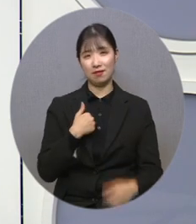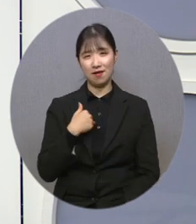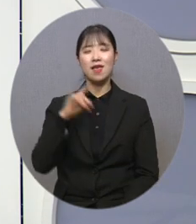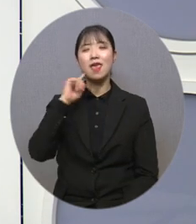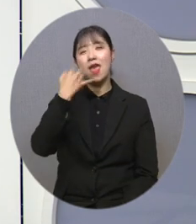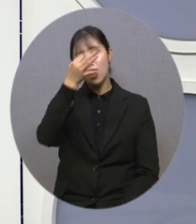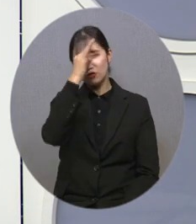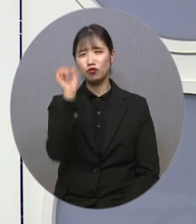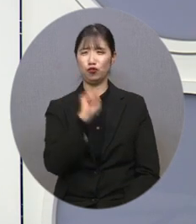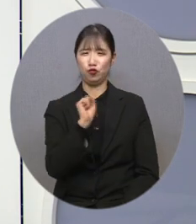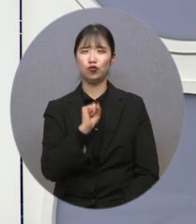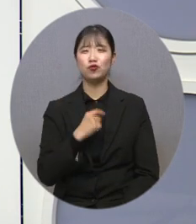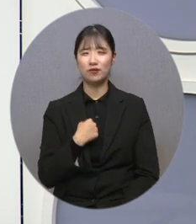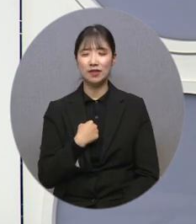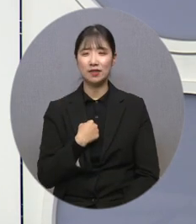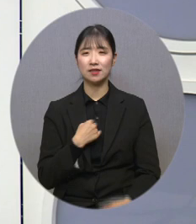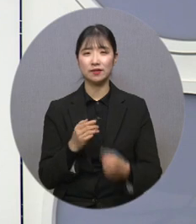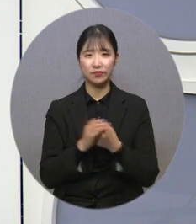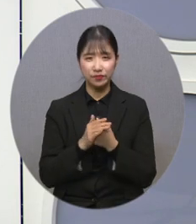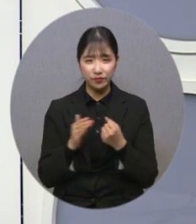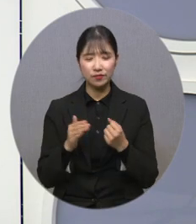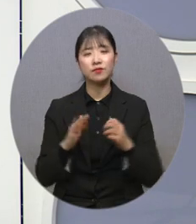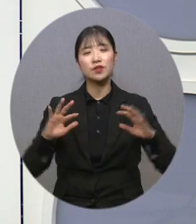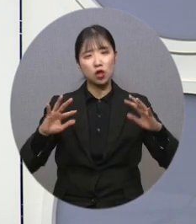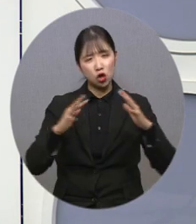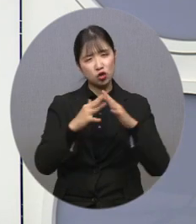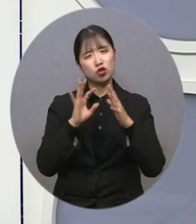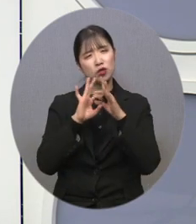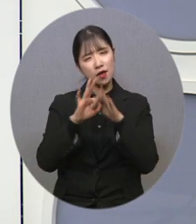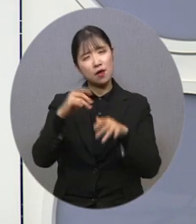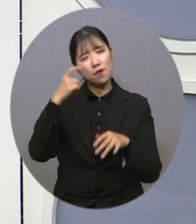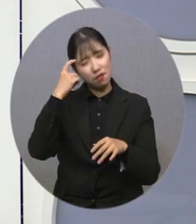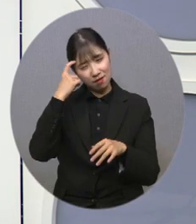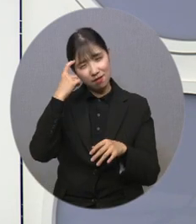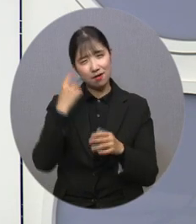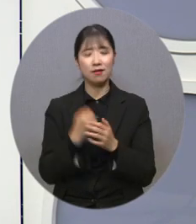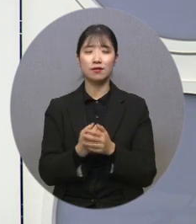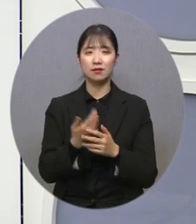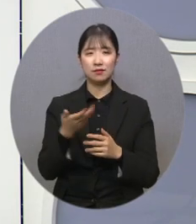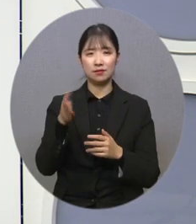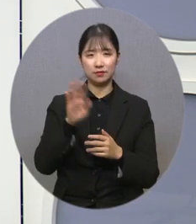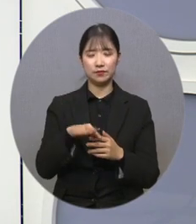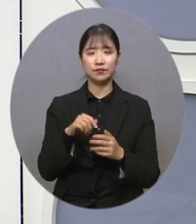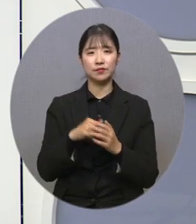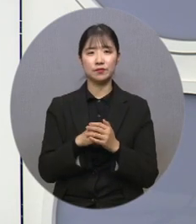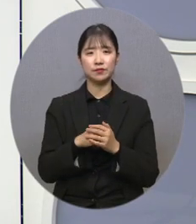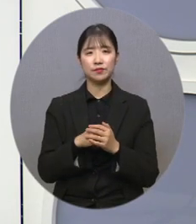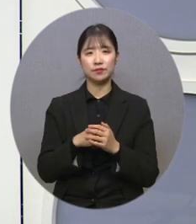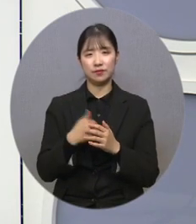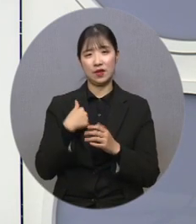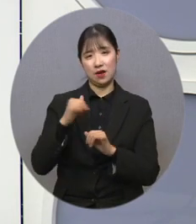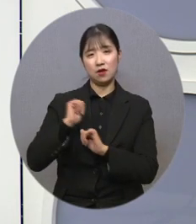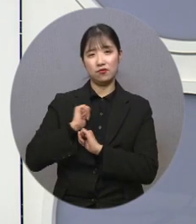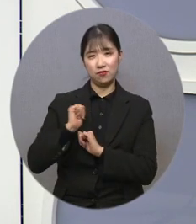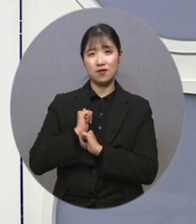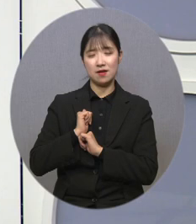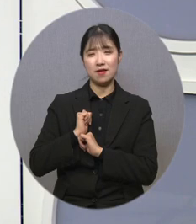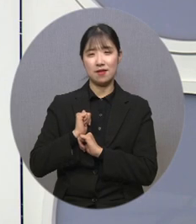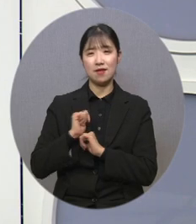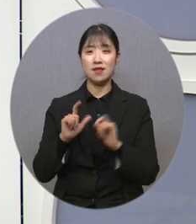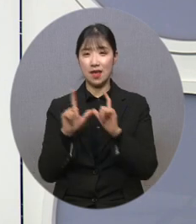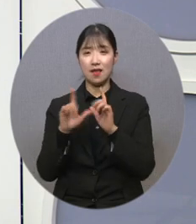예술을 굉장히 사랑했습니다. 그래서 건축을 계속 하려고 했더니 이제 건축은 제가 군대 생활을